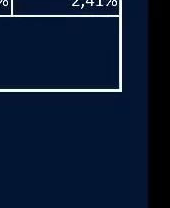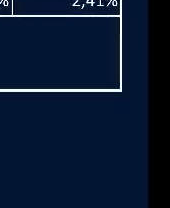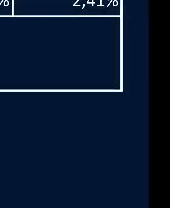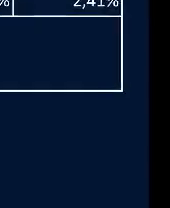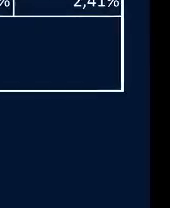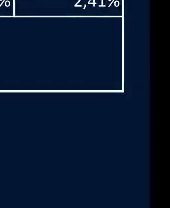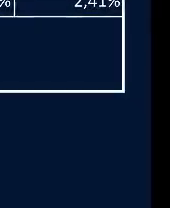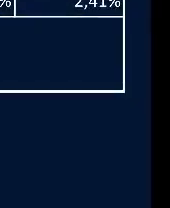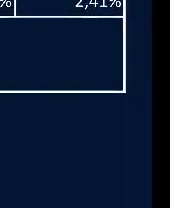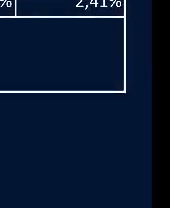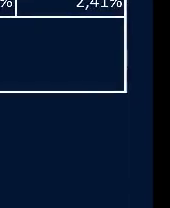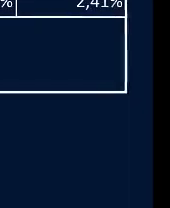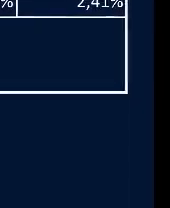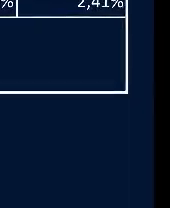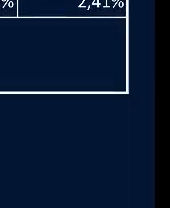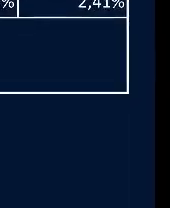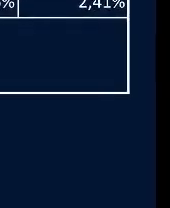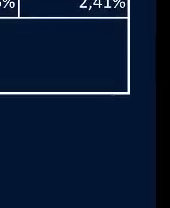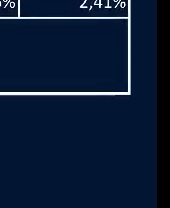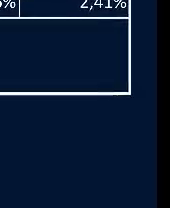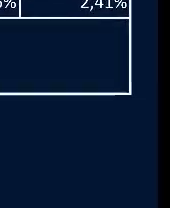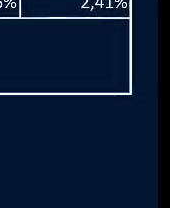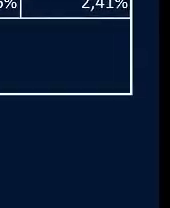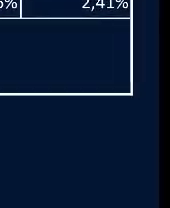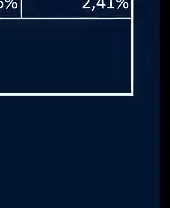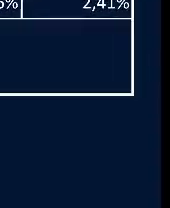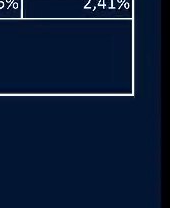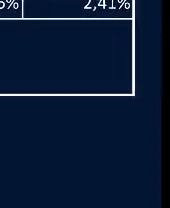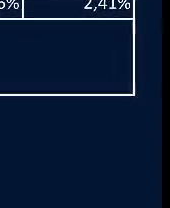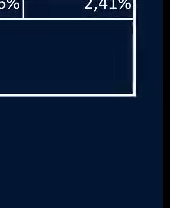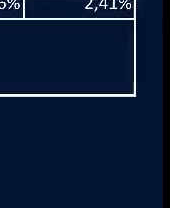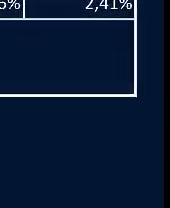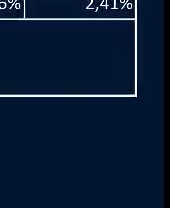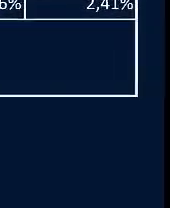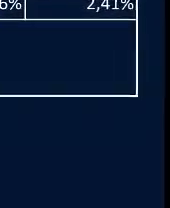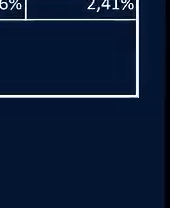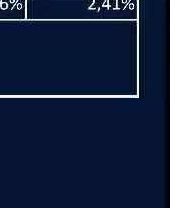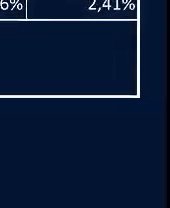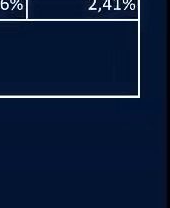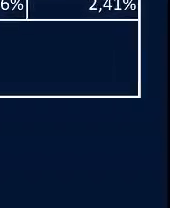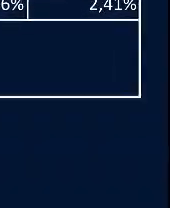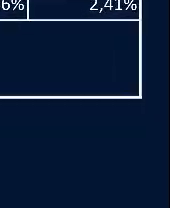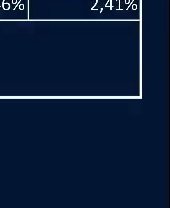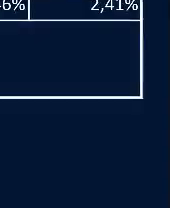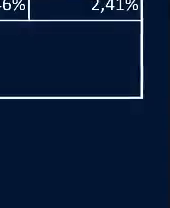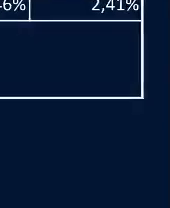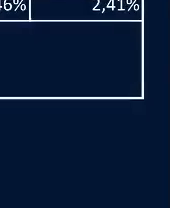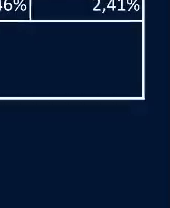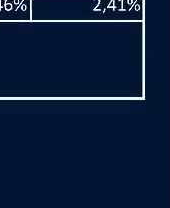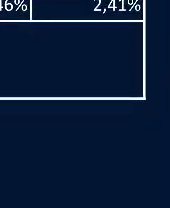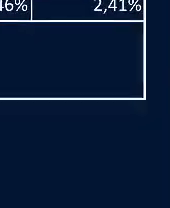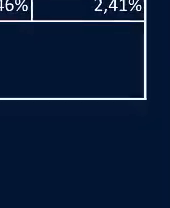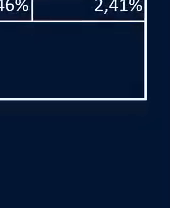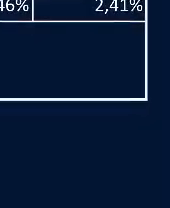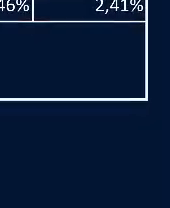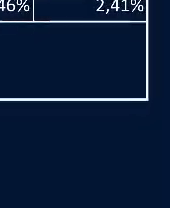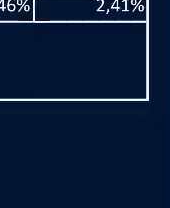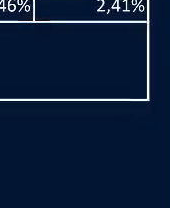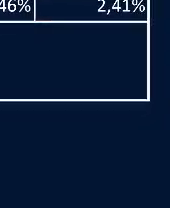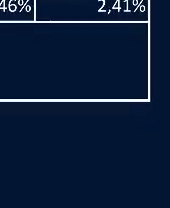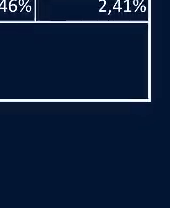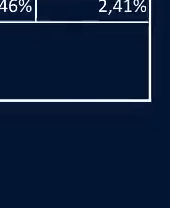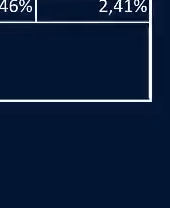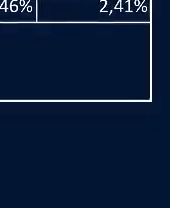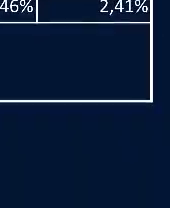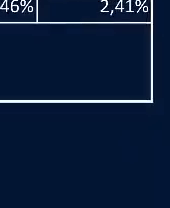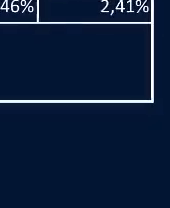prendre avec des pincettes pour certains pays la France est 20e sur 27 en terme de taux de vaccination et puis on pourrait aussi vouloir